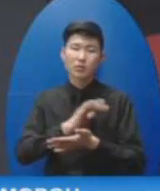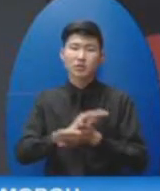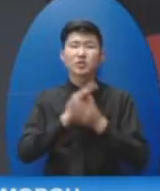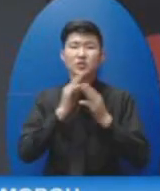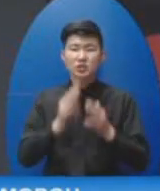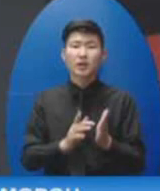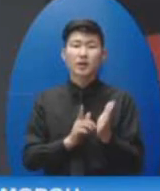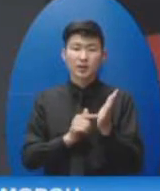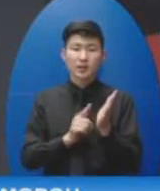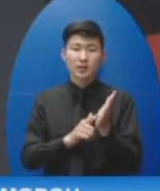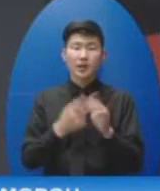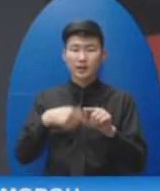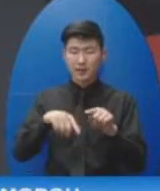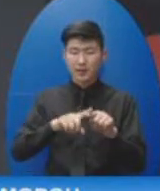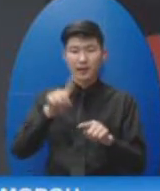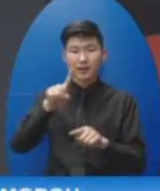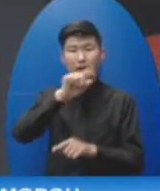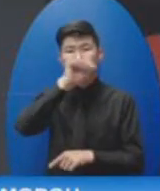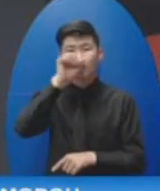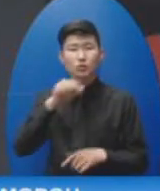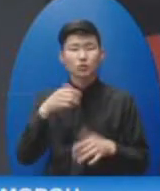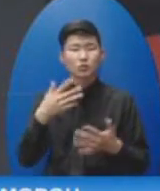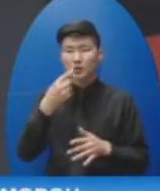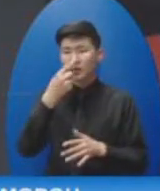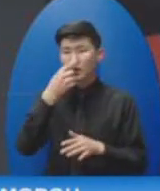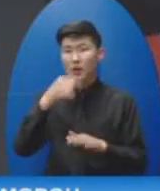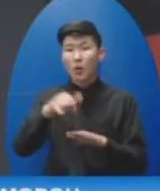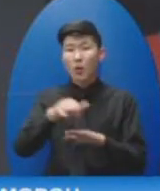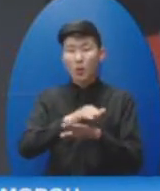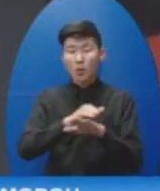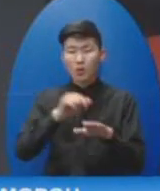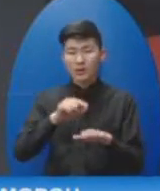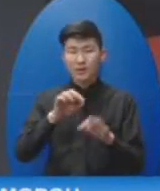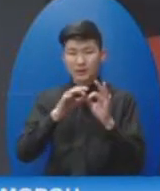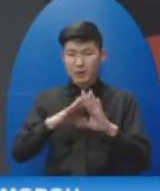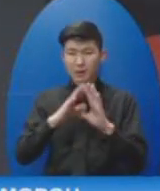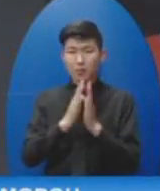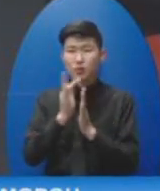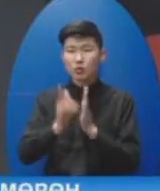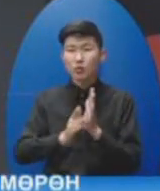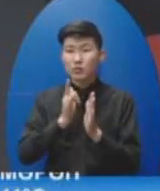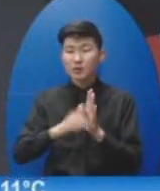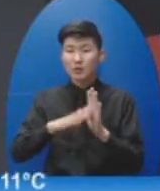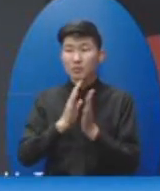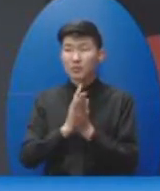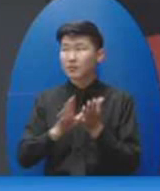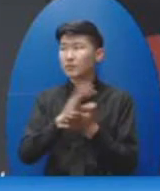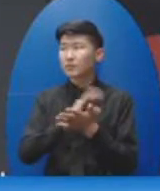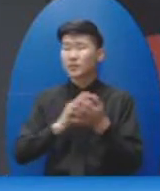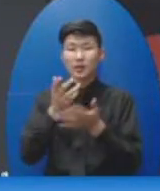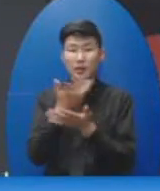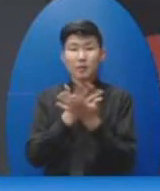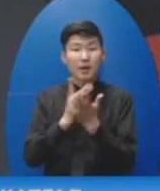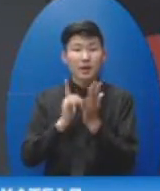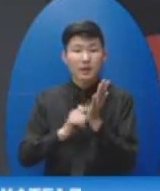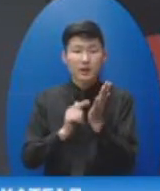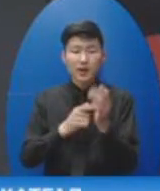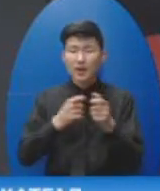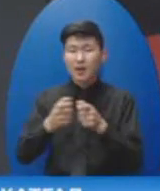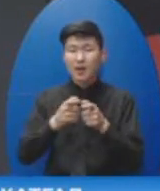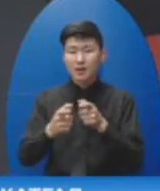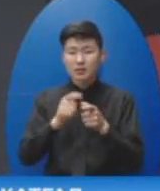За дараагийн асуудал бол одоо юу гэдэг юм бүгдний хэд тард тусаас энэ нарийн захиргын төмөр замыг яаралтай оруулж ирэх хэрэгтэй. Бид одоо эдийн засгаа жоохон